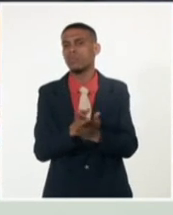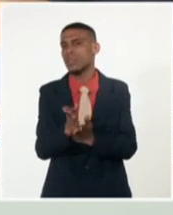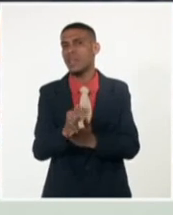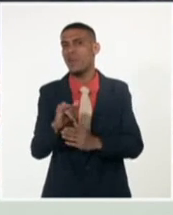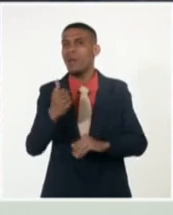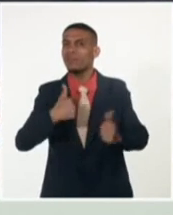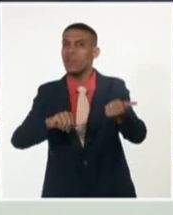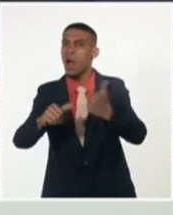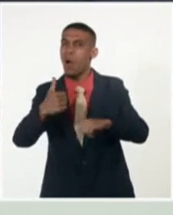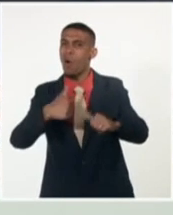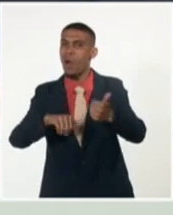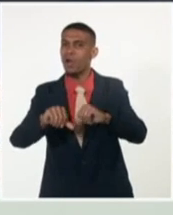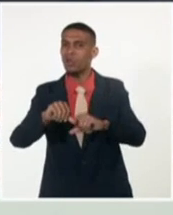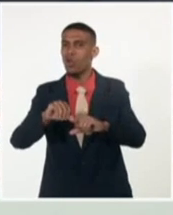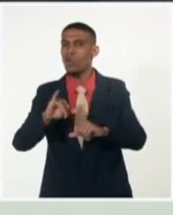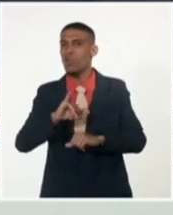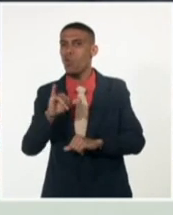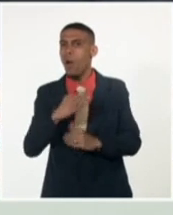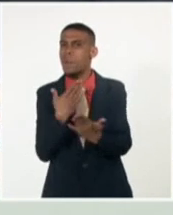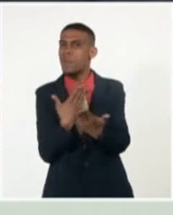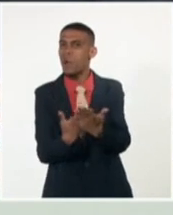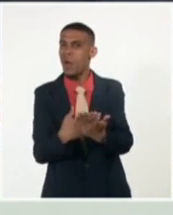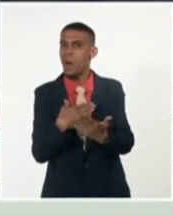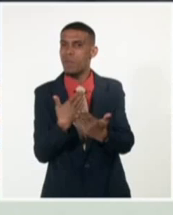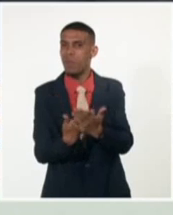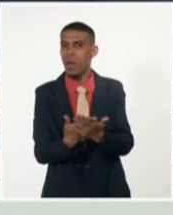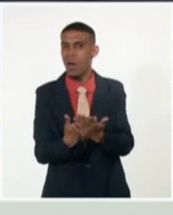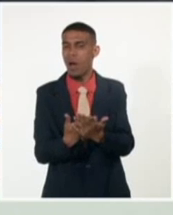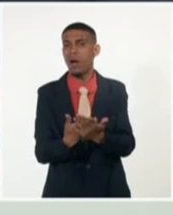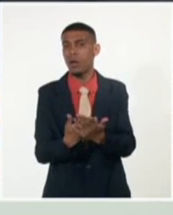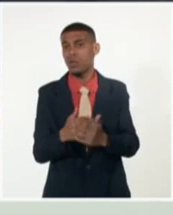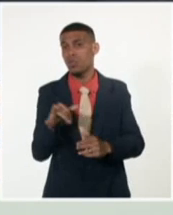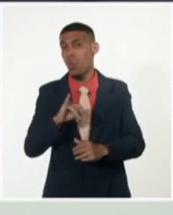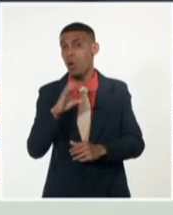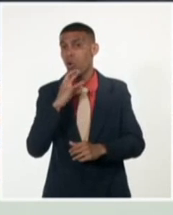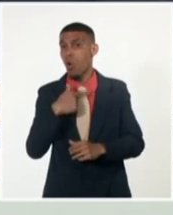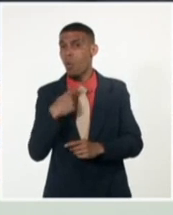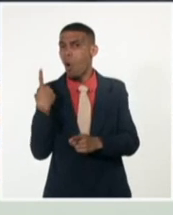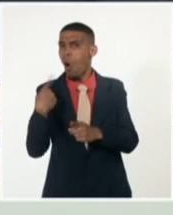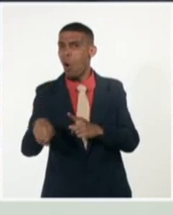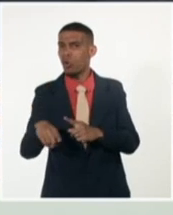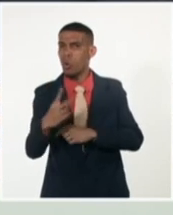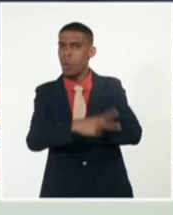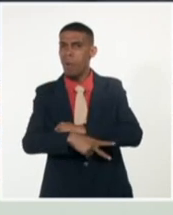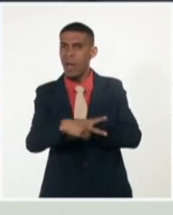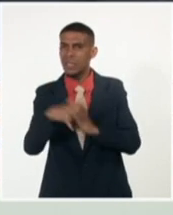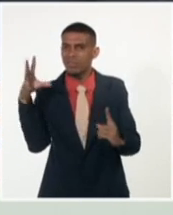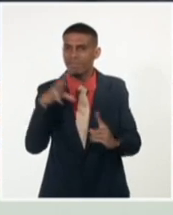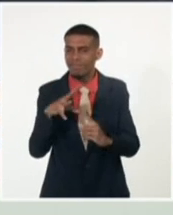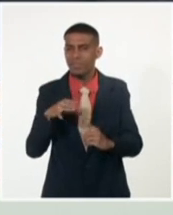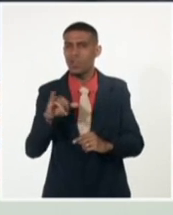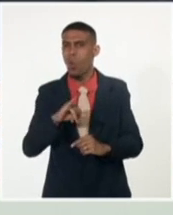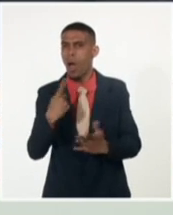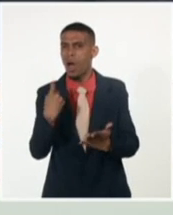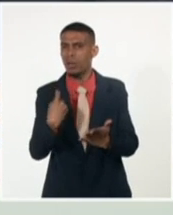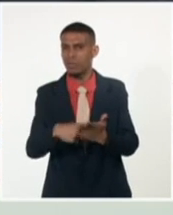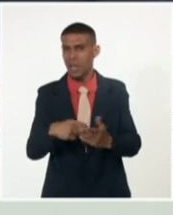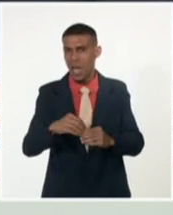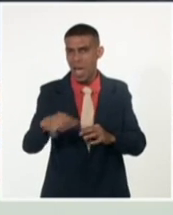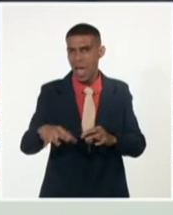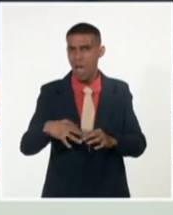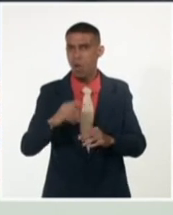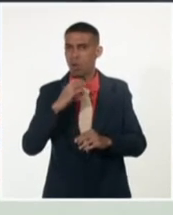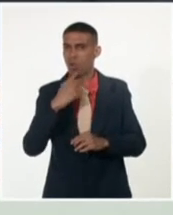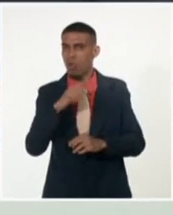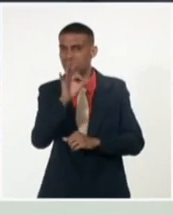laboratorios de recetas coloniales y de renovadas formas de dominación que emplean la deuda, la arquitectura financiera